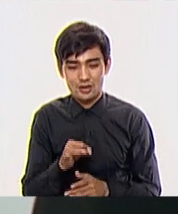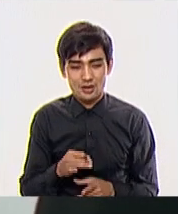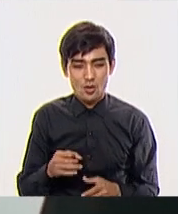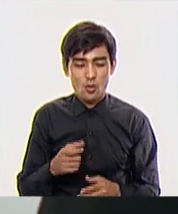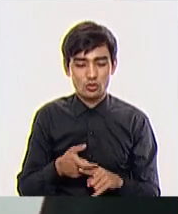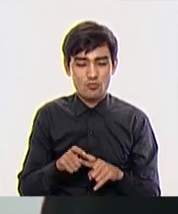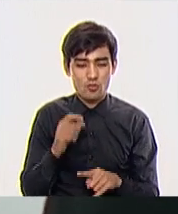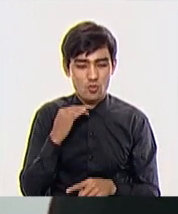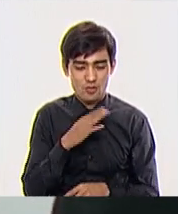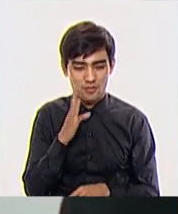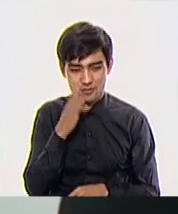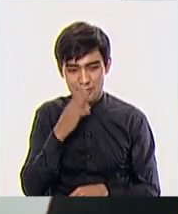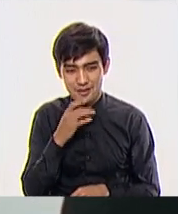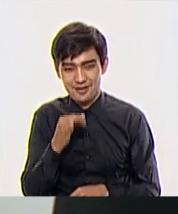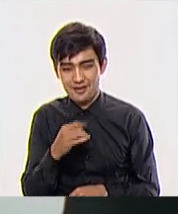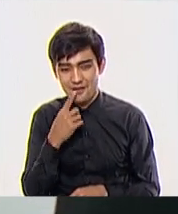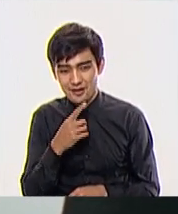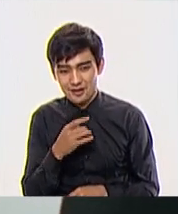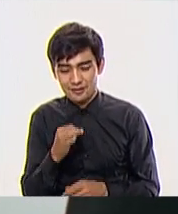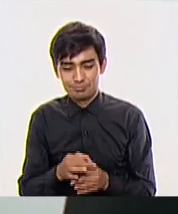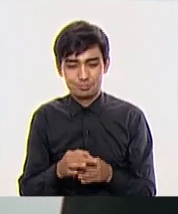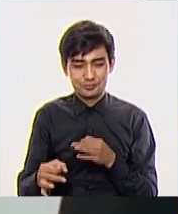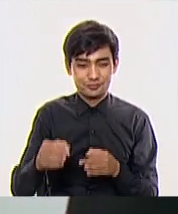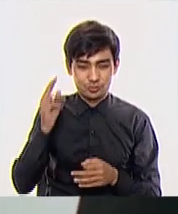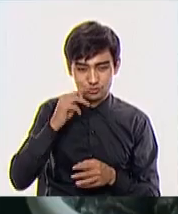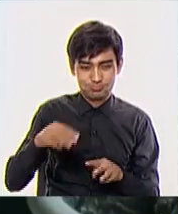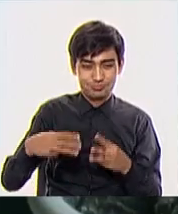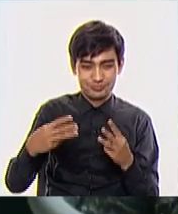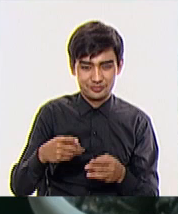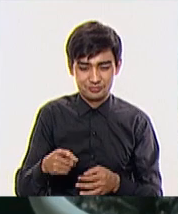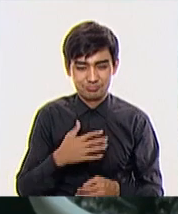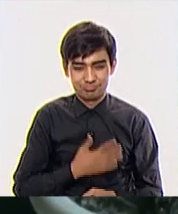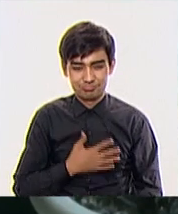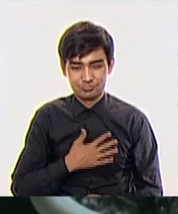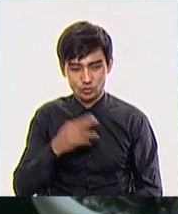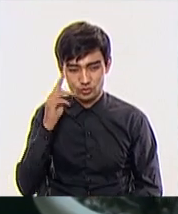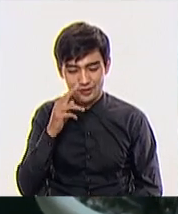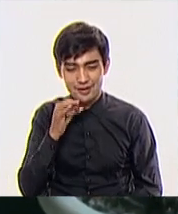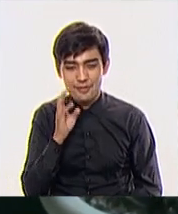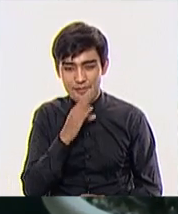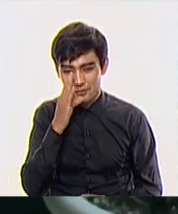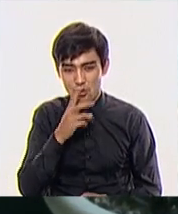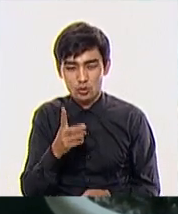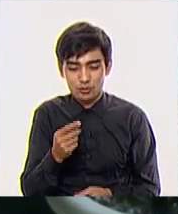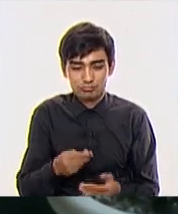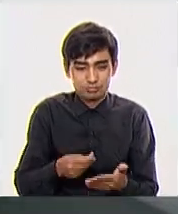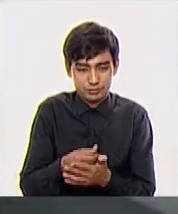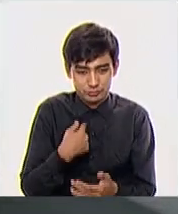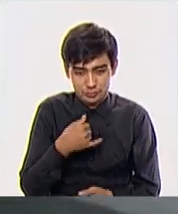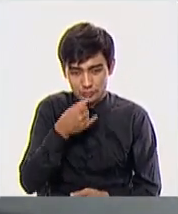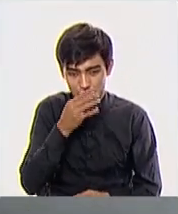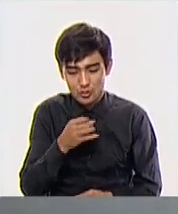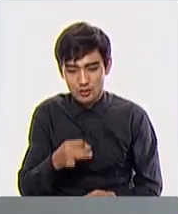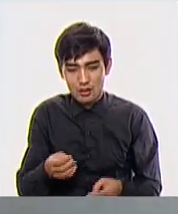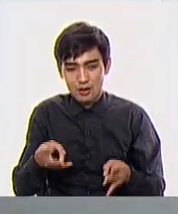многие родители говорили что именно из-за дистанционного образования родителям у которых нет возможности оплачивать репетиторов